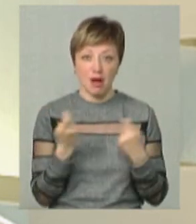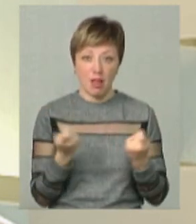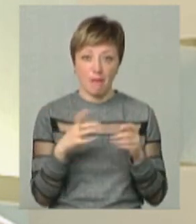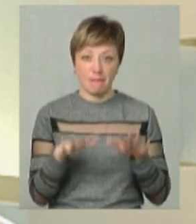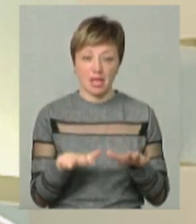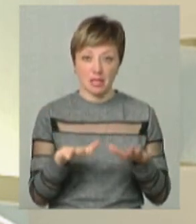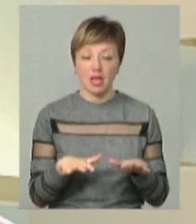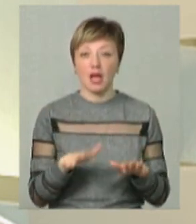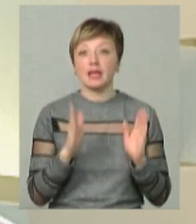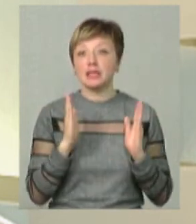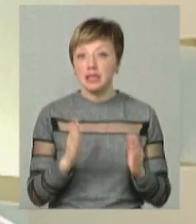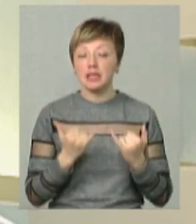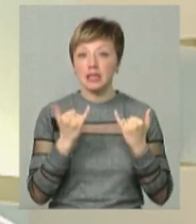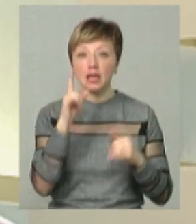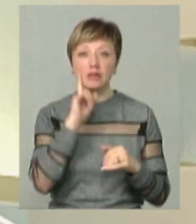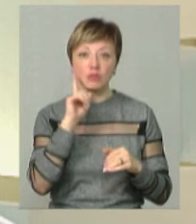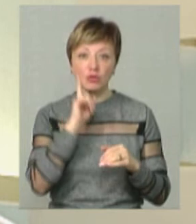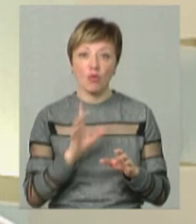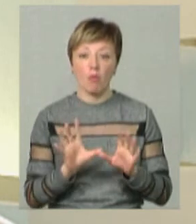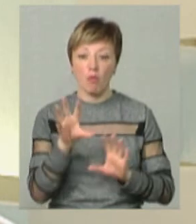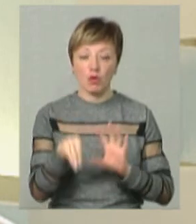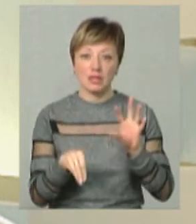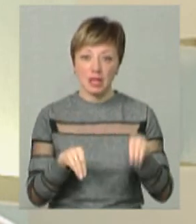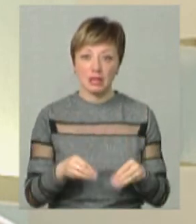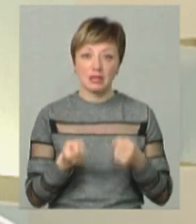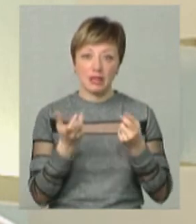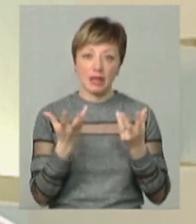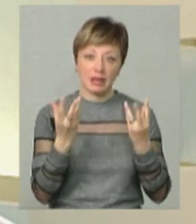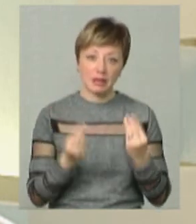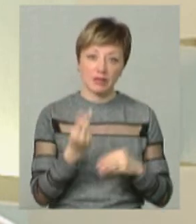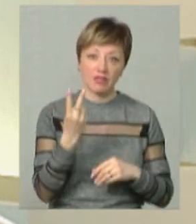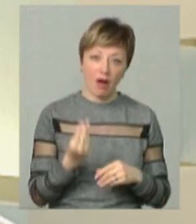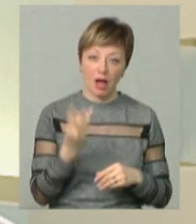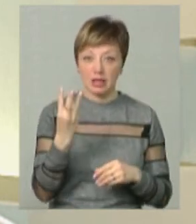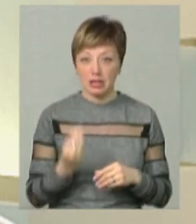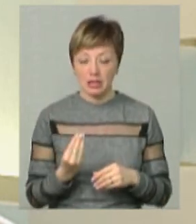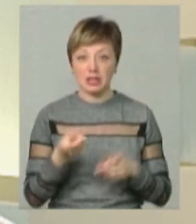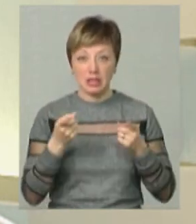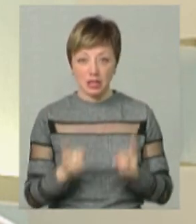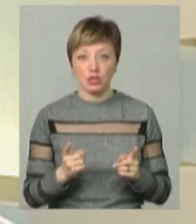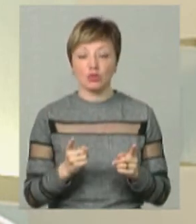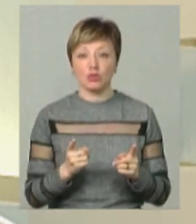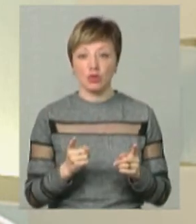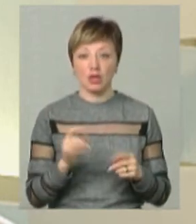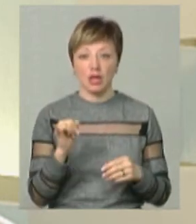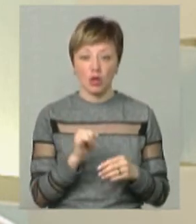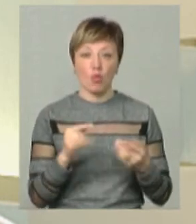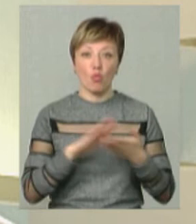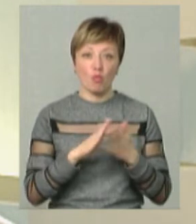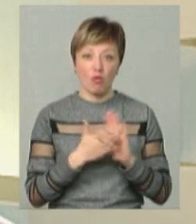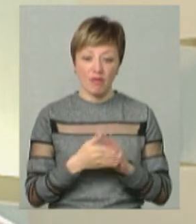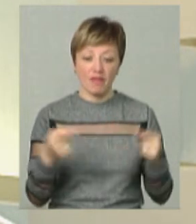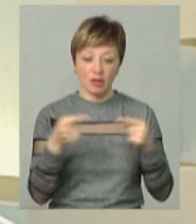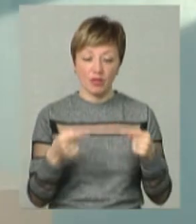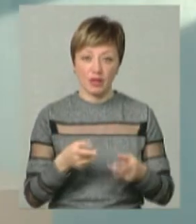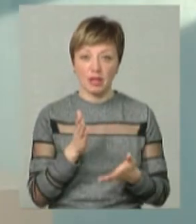місць. Місця є тільки для тимчасового поселення, це декілька днів, 2-3 дні, от, де дійсно, ну, і певні умови